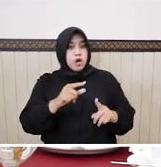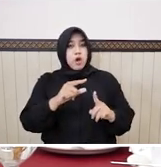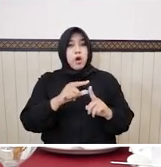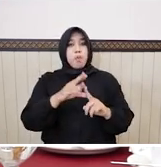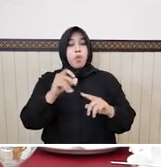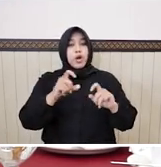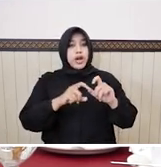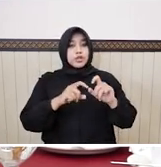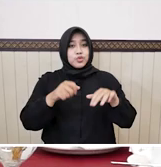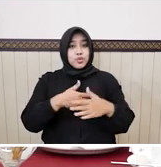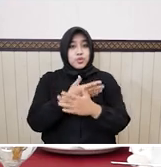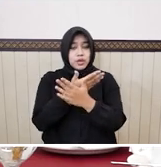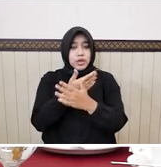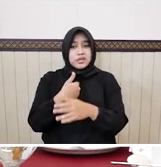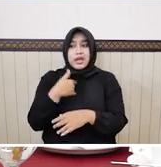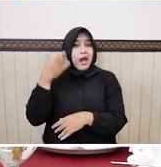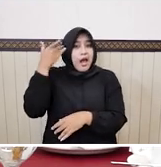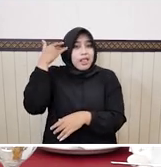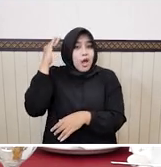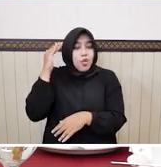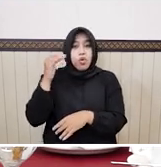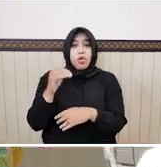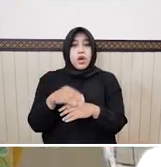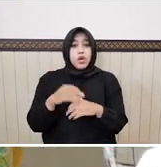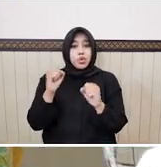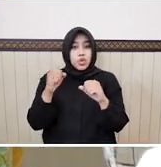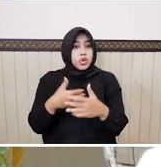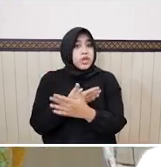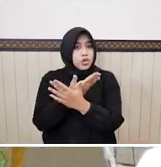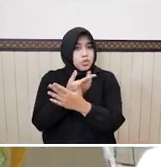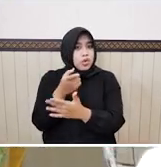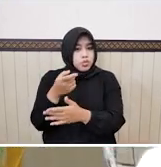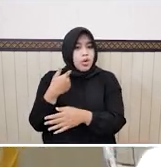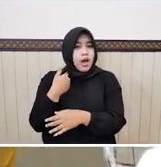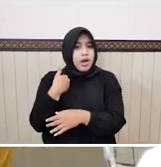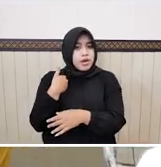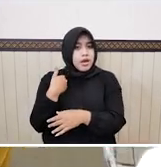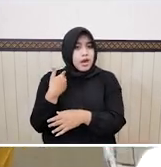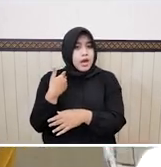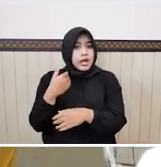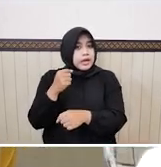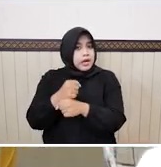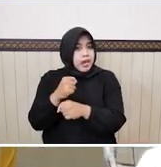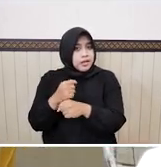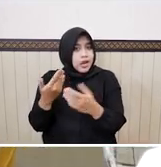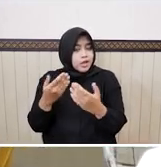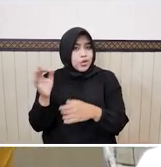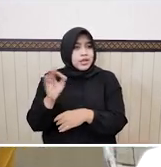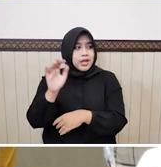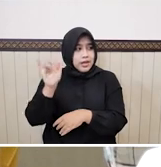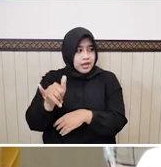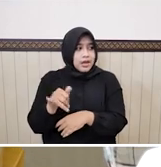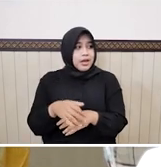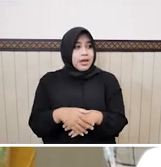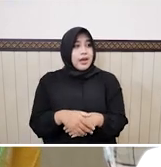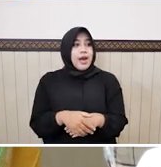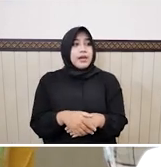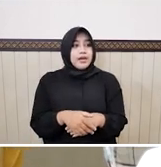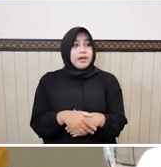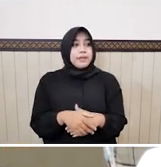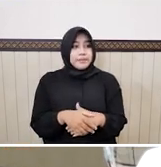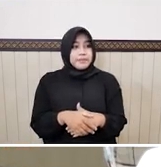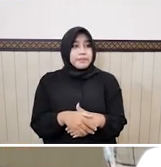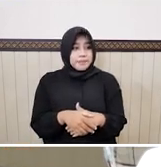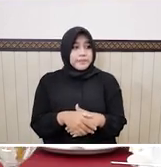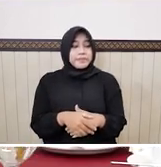Polres Gunungkidul karena saya enggak tahu di Polres Gunungkidul ataupun di wilayah Gunungkidul Apakah ada gerkatin harganya Nah itu ada ya